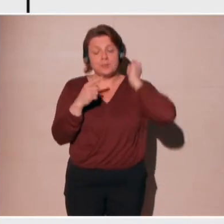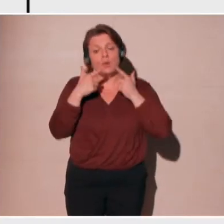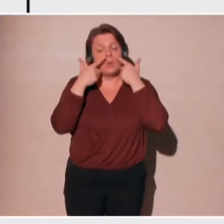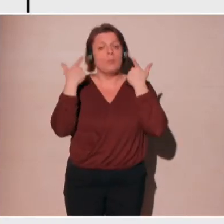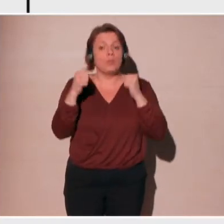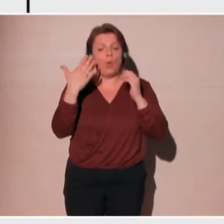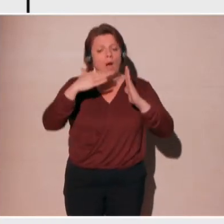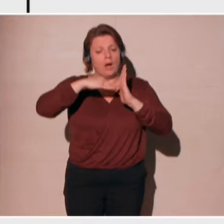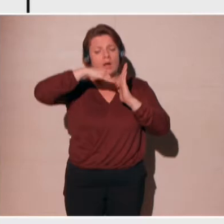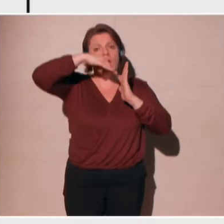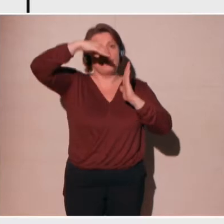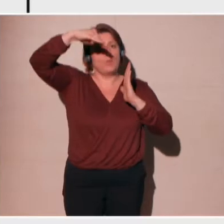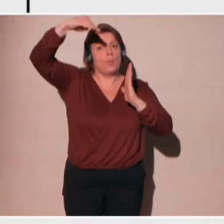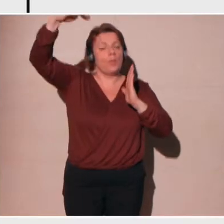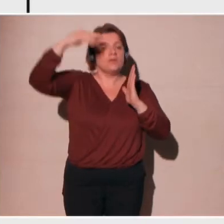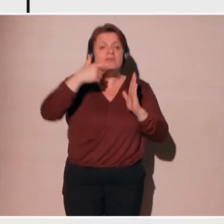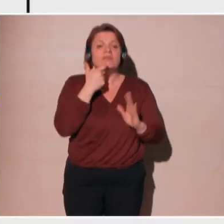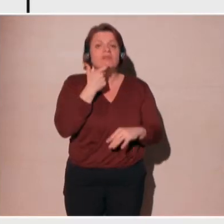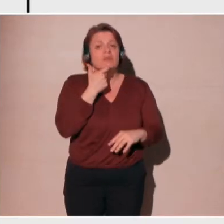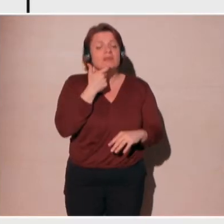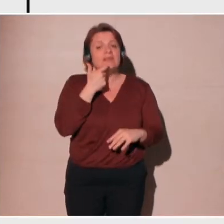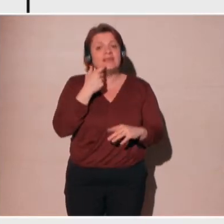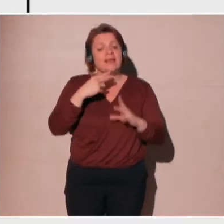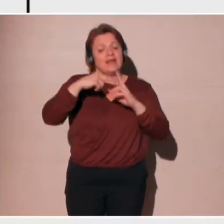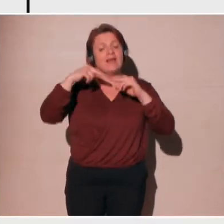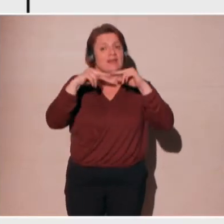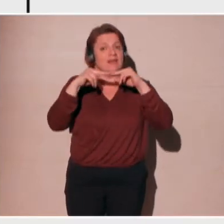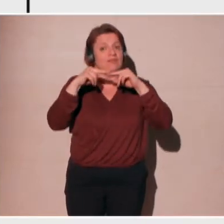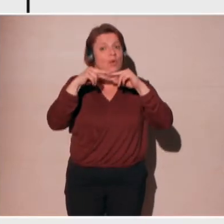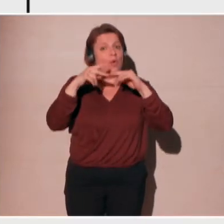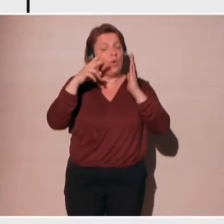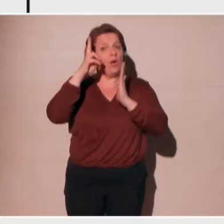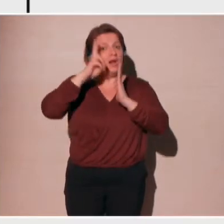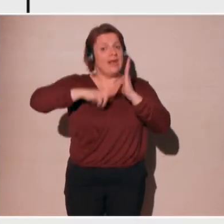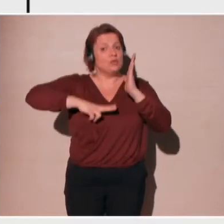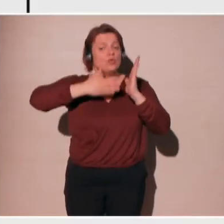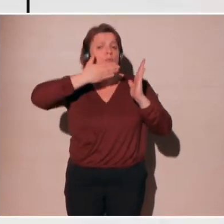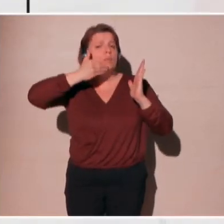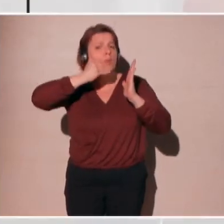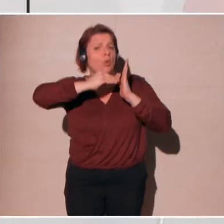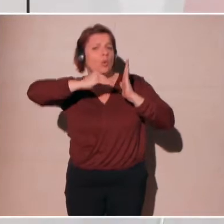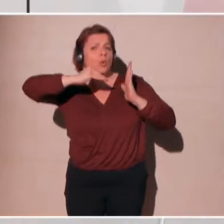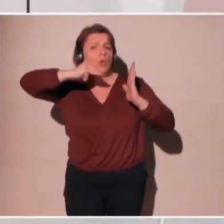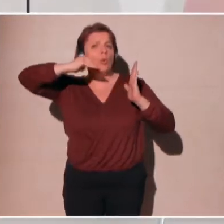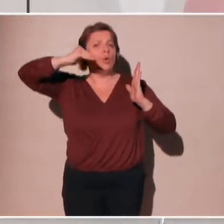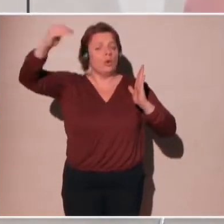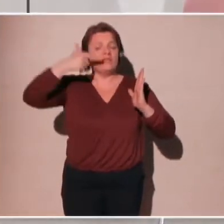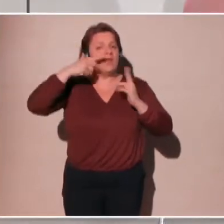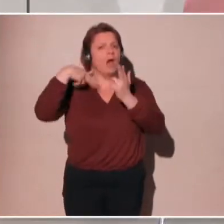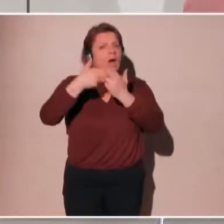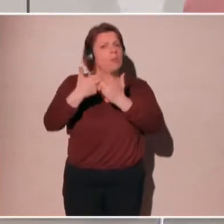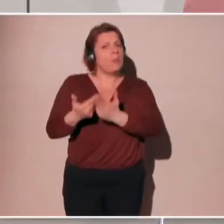graphe monte, c'est-à-dire qu'à mesure que votre niveau de lecture s'améliore, vous répondez de mieux en